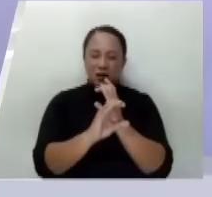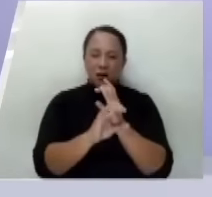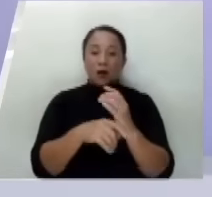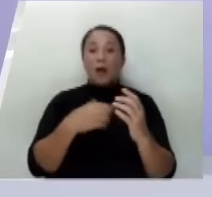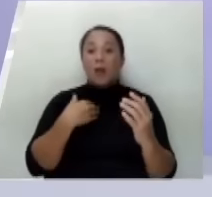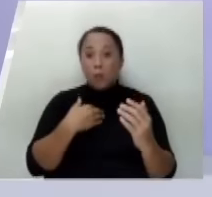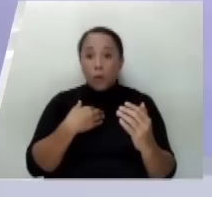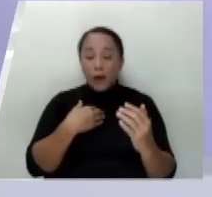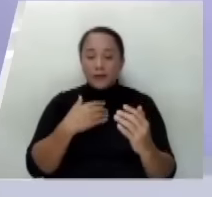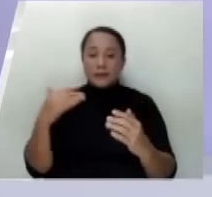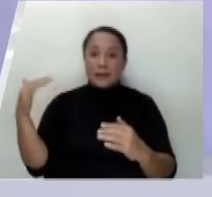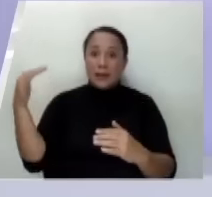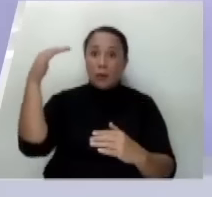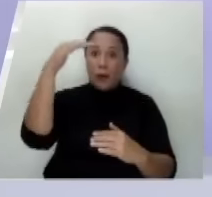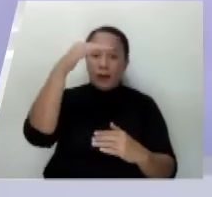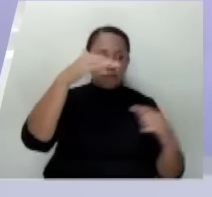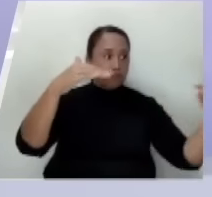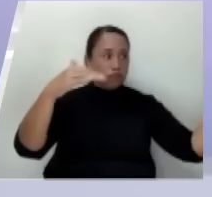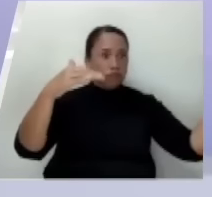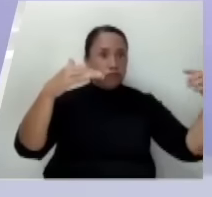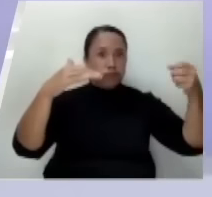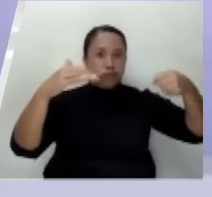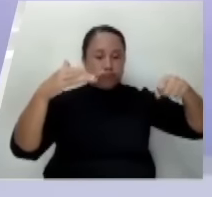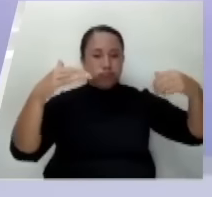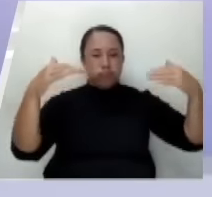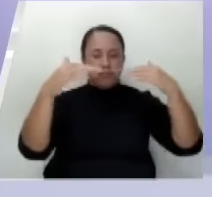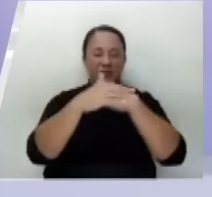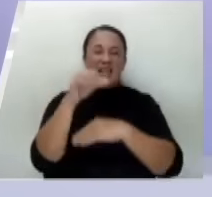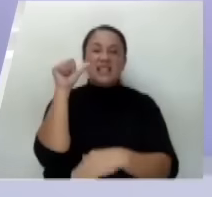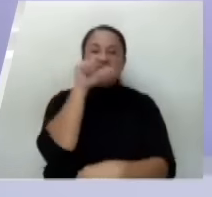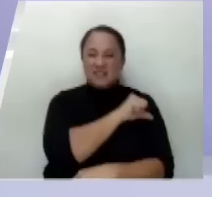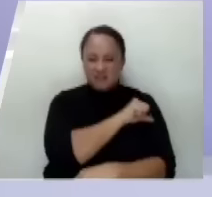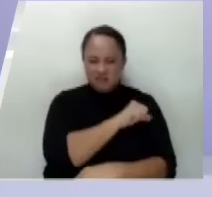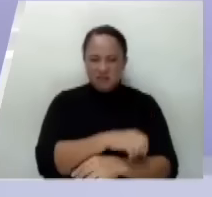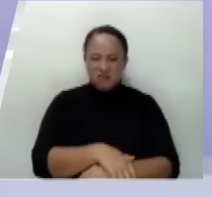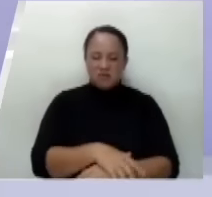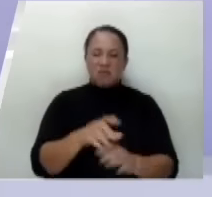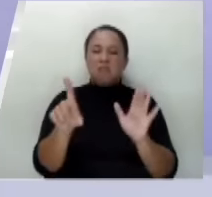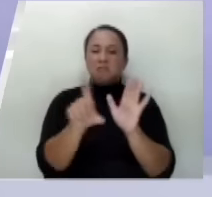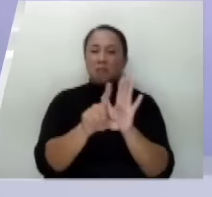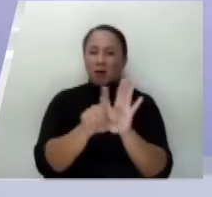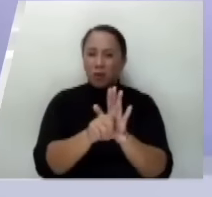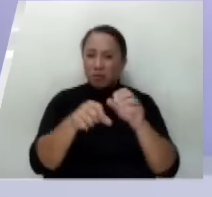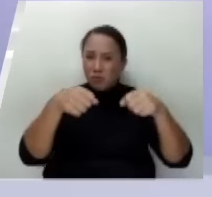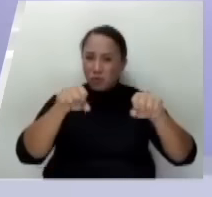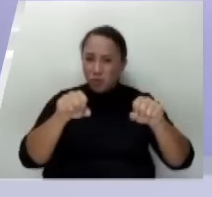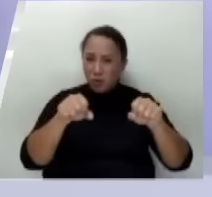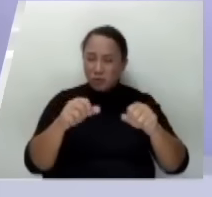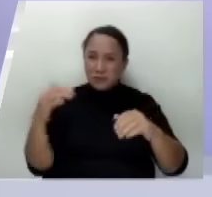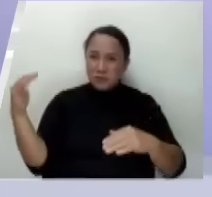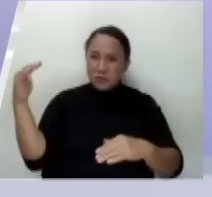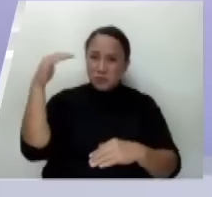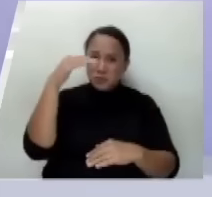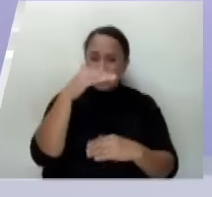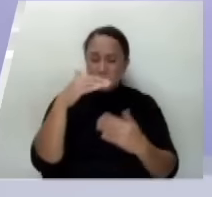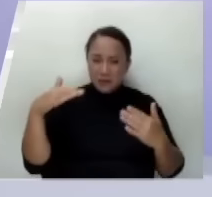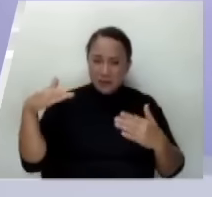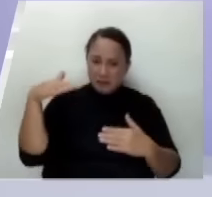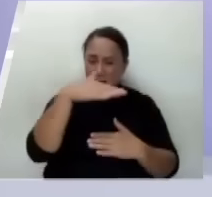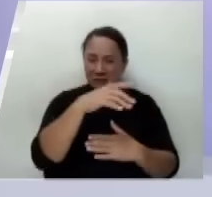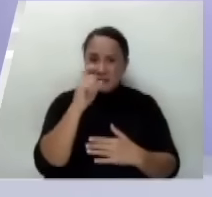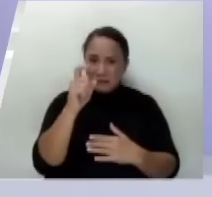Skyway Stage 3. Bukod sa nakainom umano ang biktima, bawal din ang dala niyang motorsiklo sa expressway. Panoorin